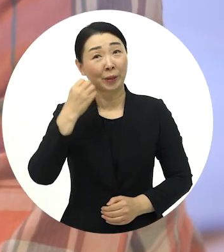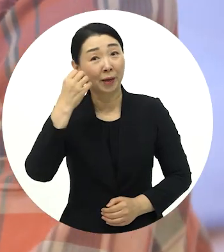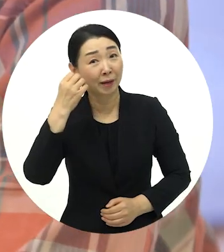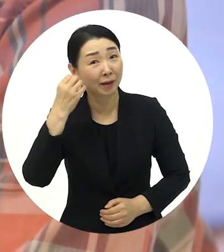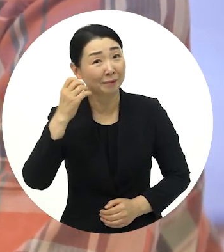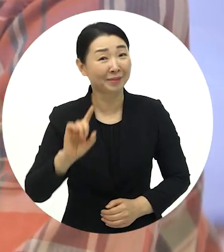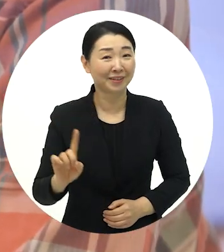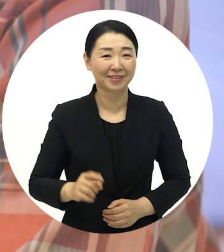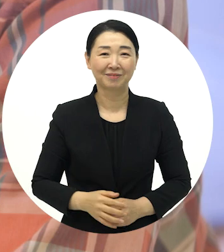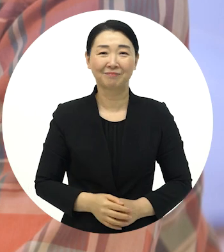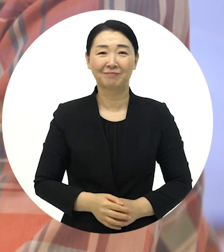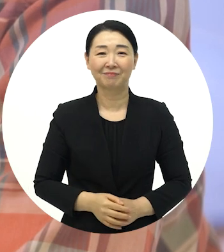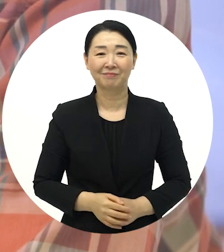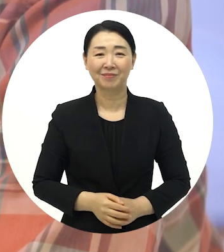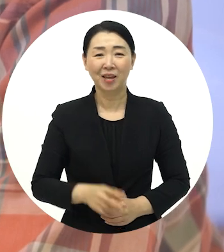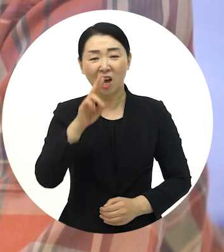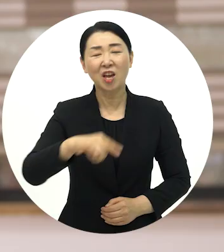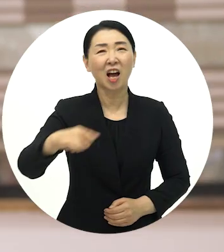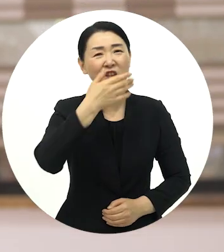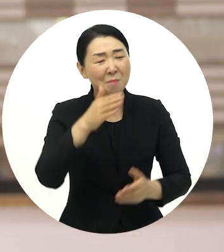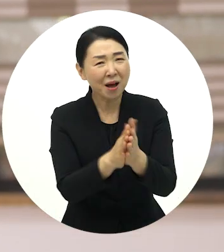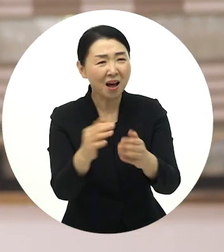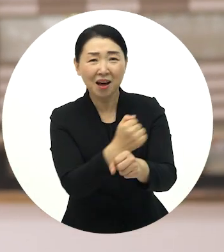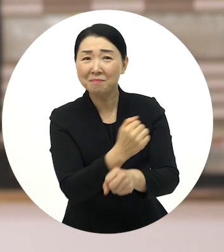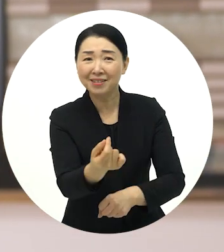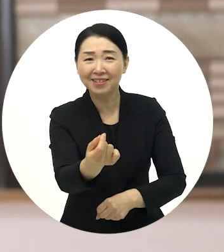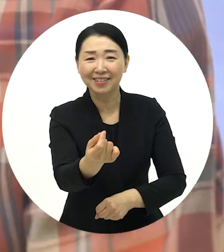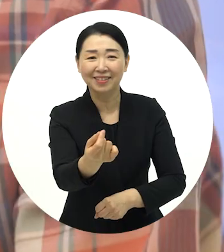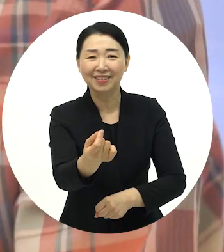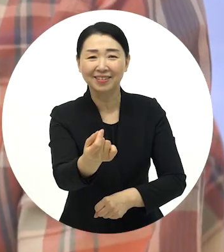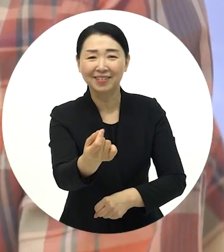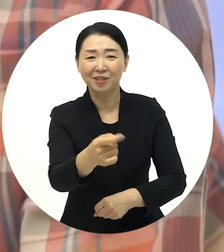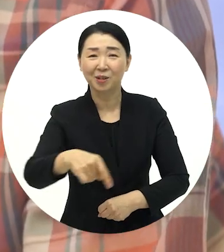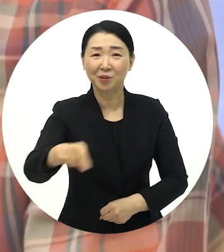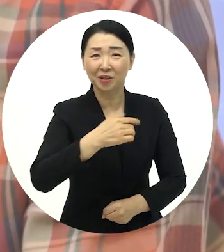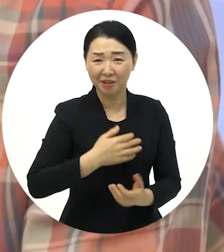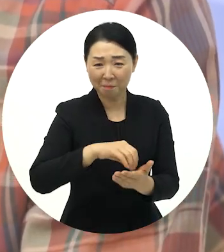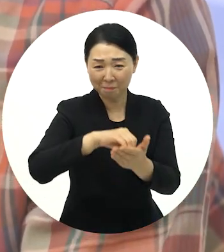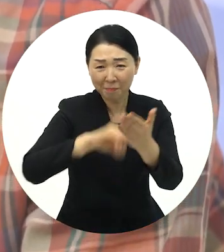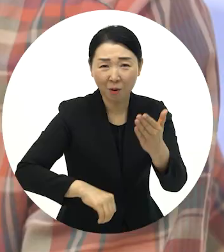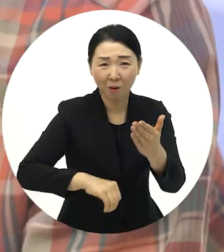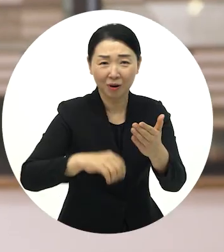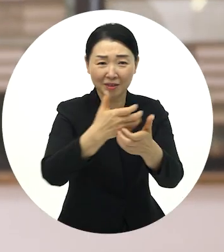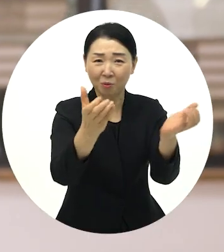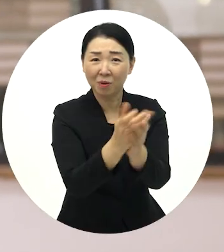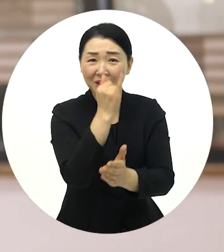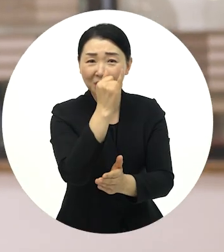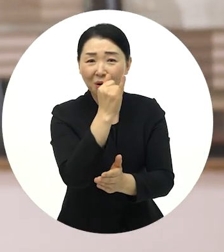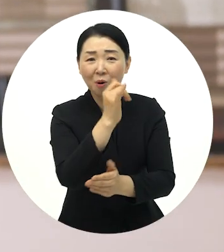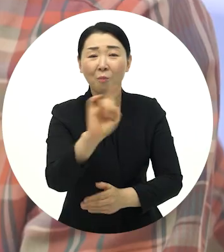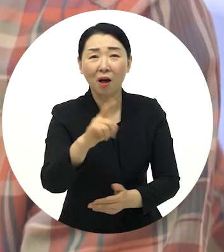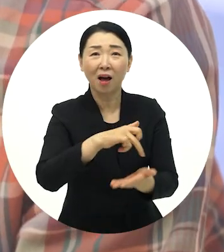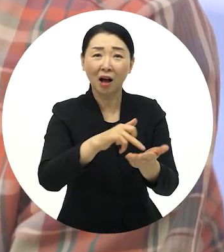야, 이거 뭐 이상한데? 어? 야, 너희들 짰지? 어? 야, 뭐 너희들 내 빼고 단톡방만 만든 거